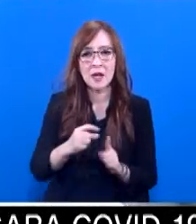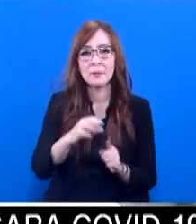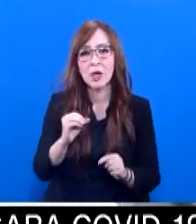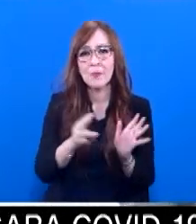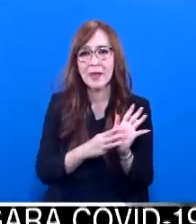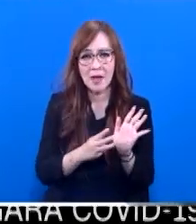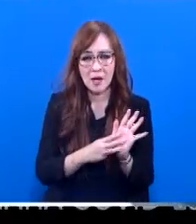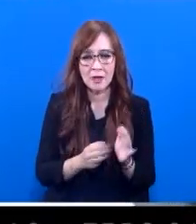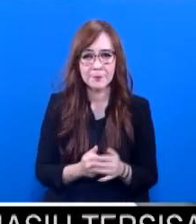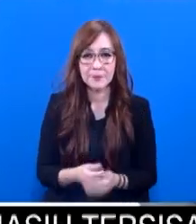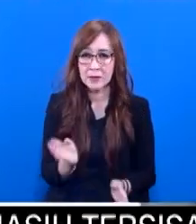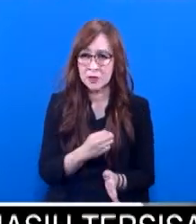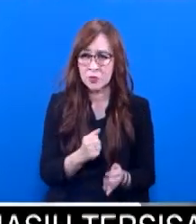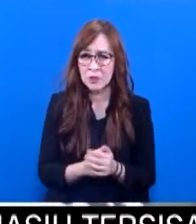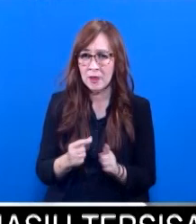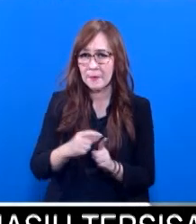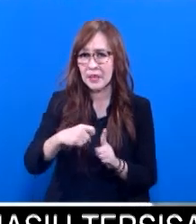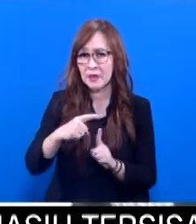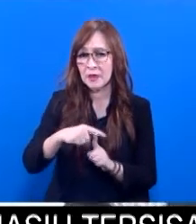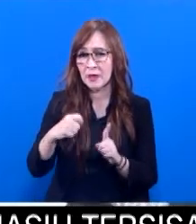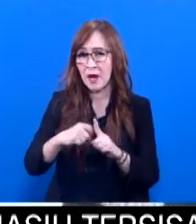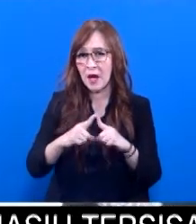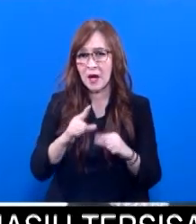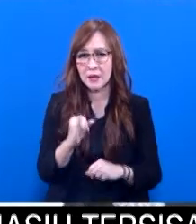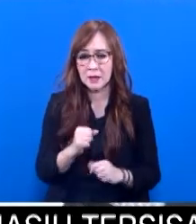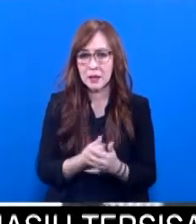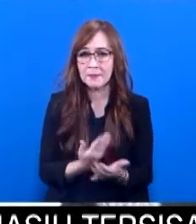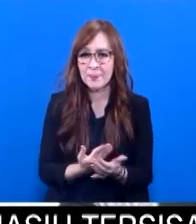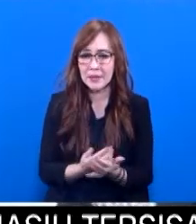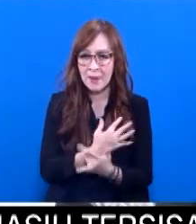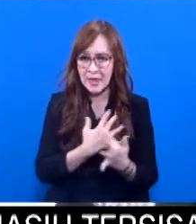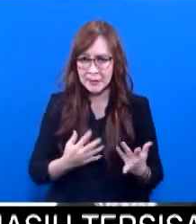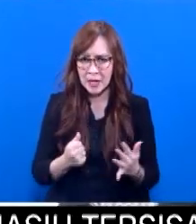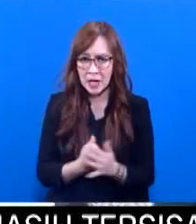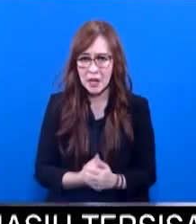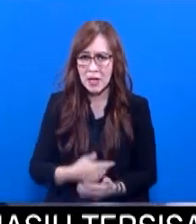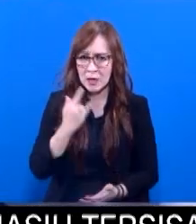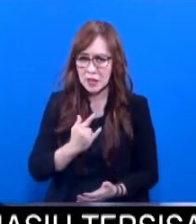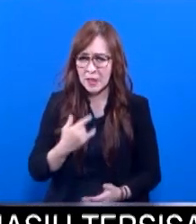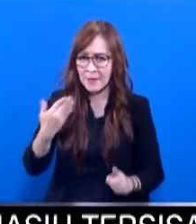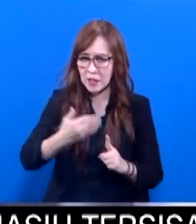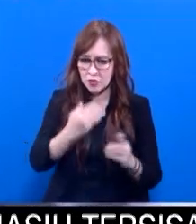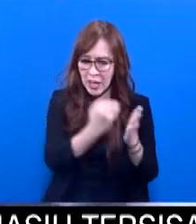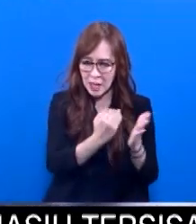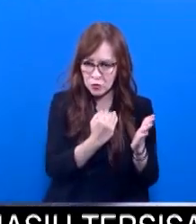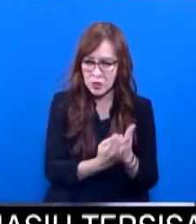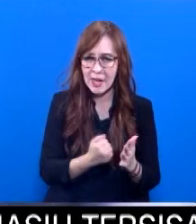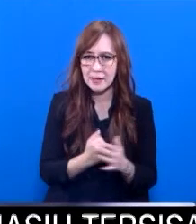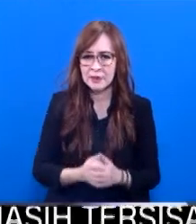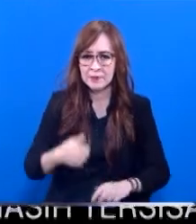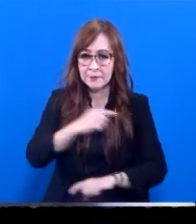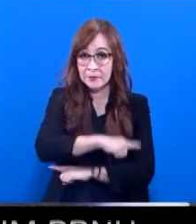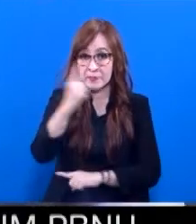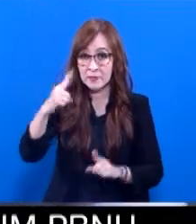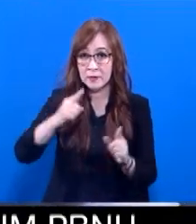Sebelumnya pihak PT KAI Daops 5 Purwokerto sendiri meminta masyarakat untuk disiplin berlalu lintas di perlintasan sebidang. Undang-Undang